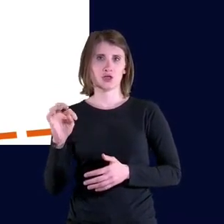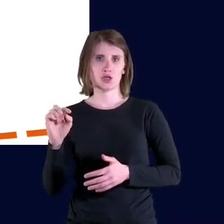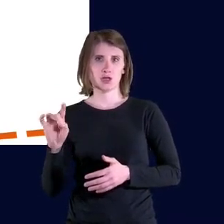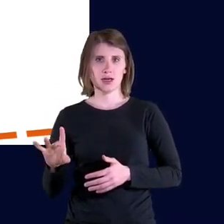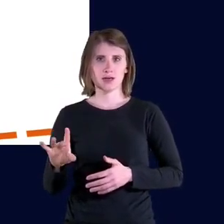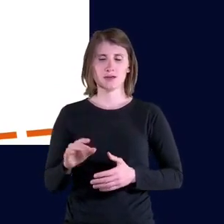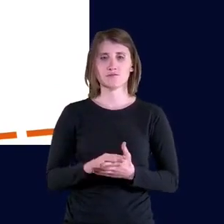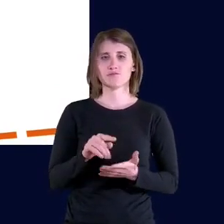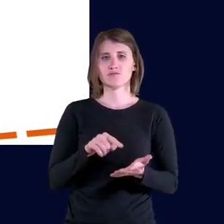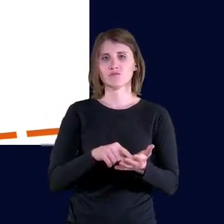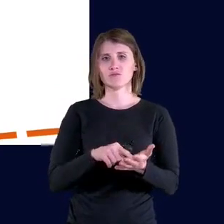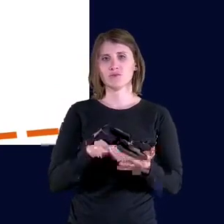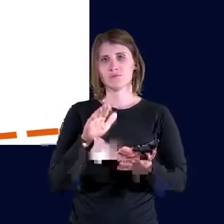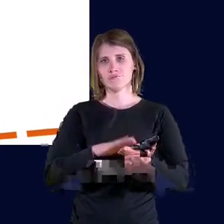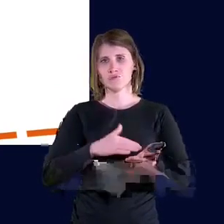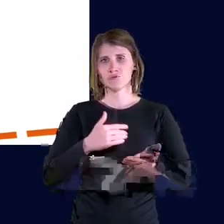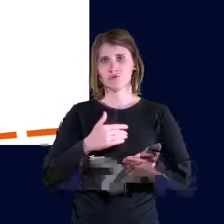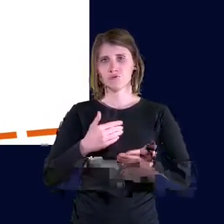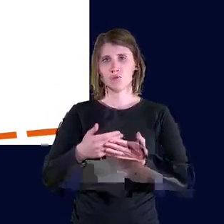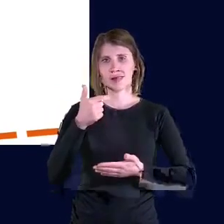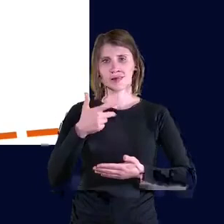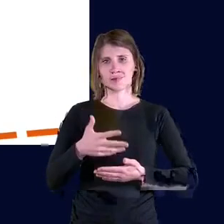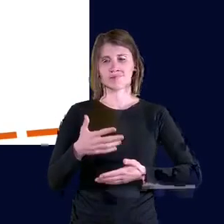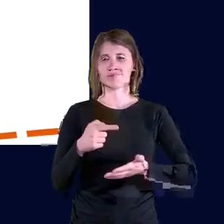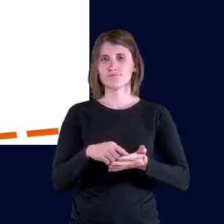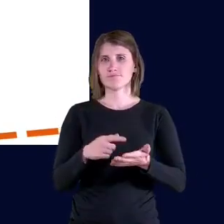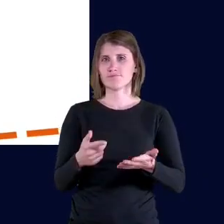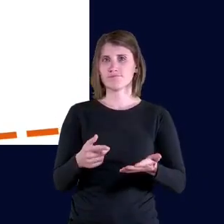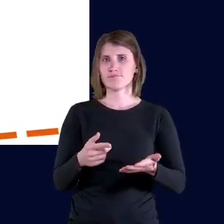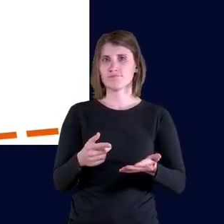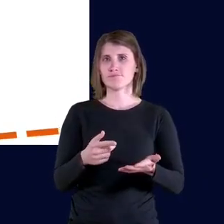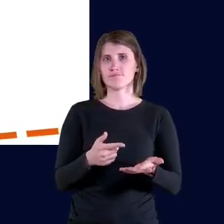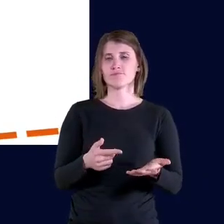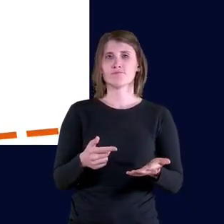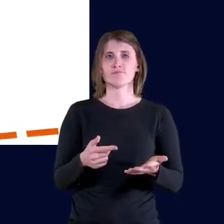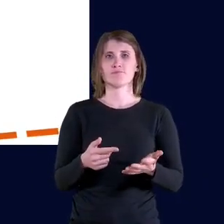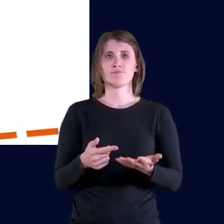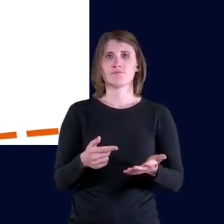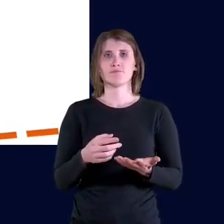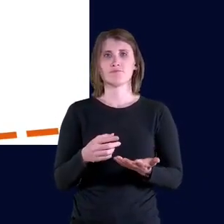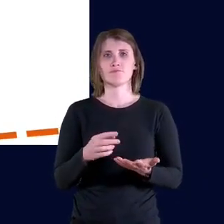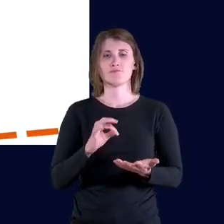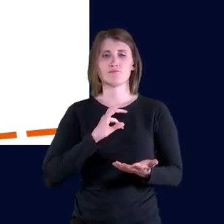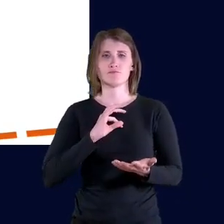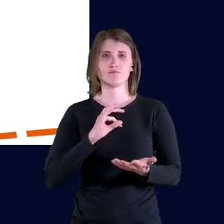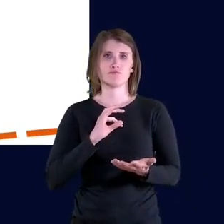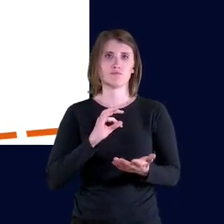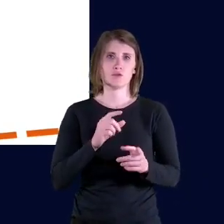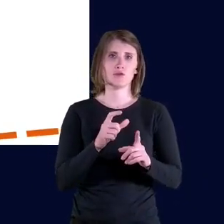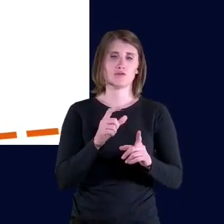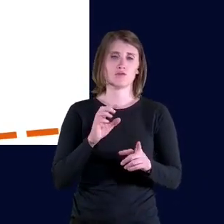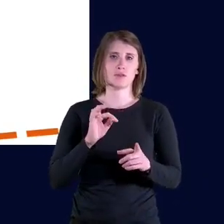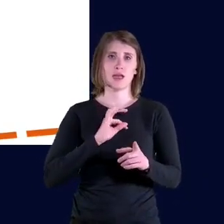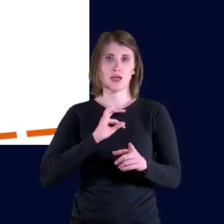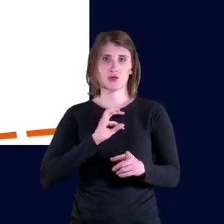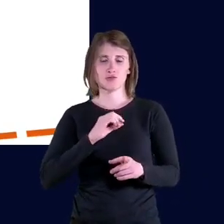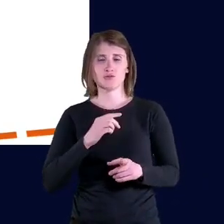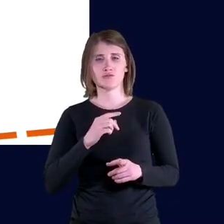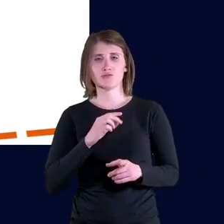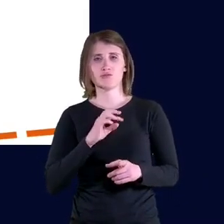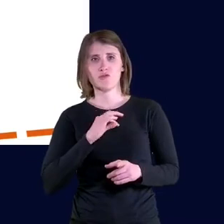Są przykłady hasztagów nazw własnych które stosujemy